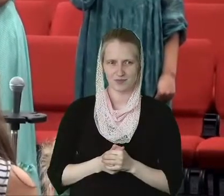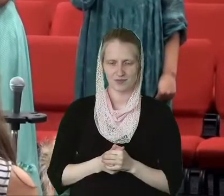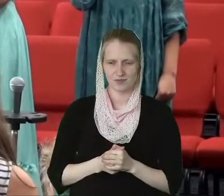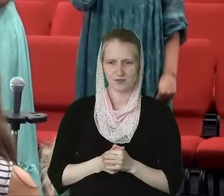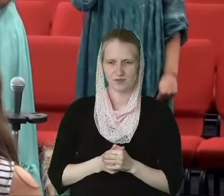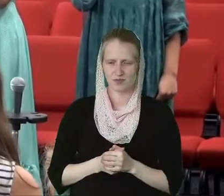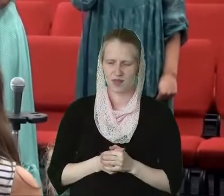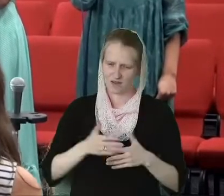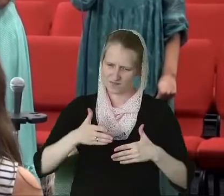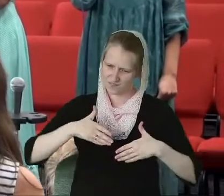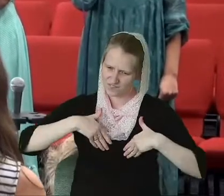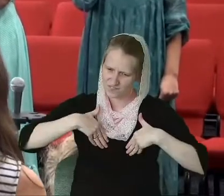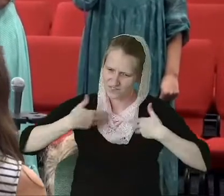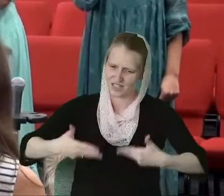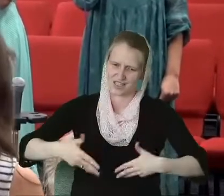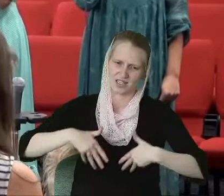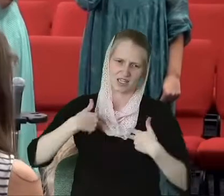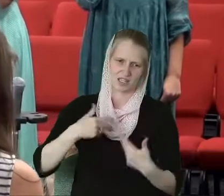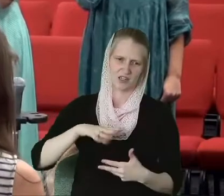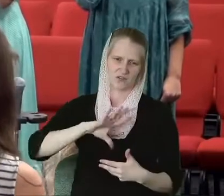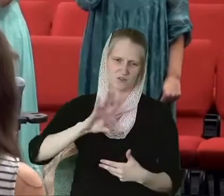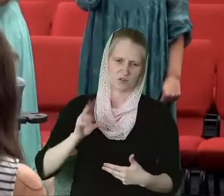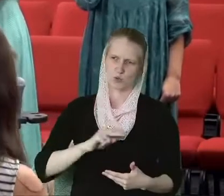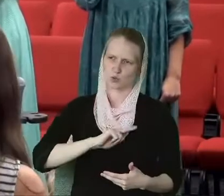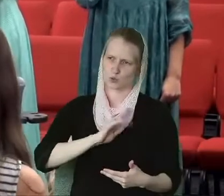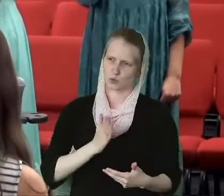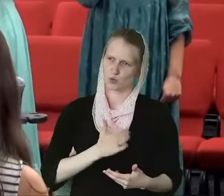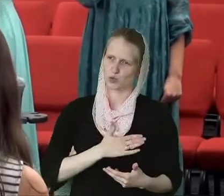протянет. Вылей всю душу ему,